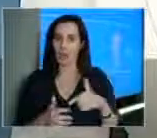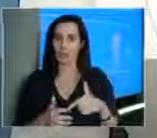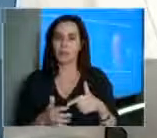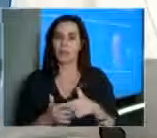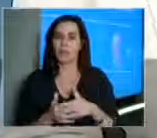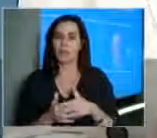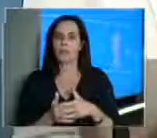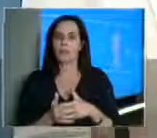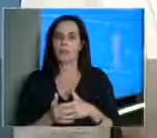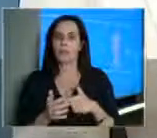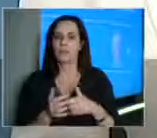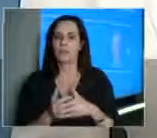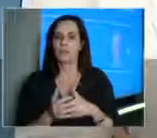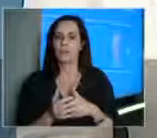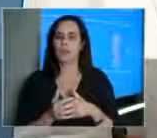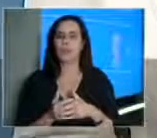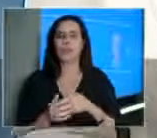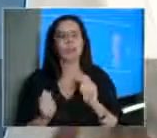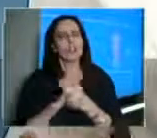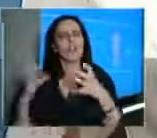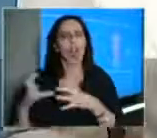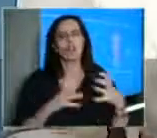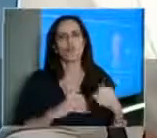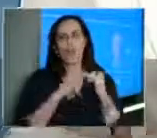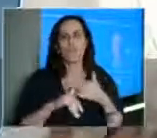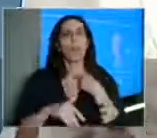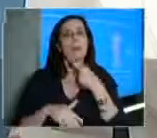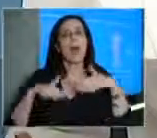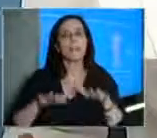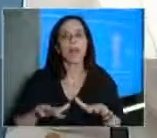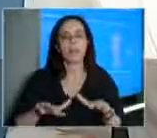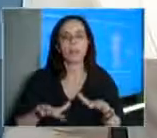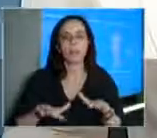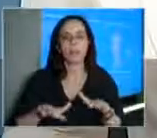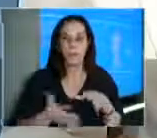השאר לשבור את הגושים, בעצם להביא מנדטים